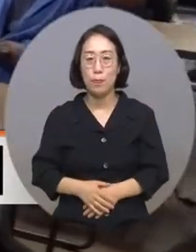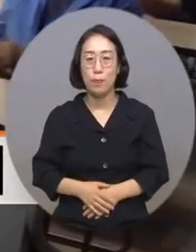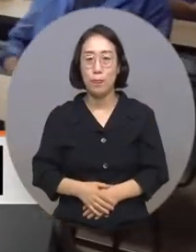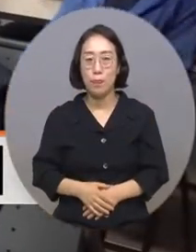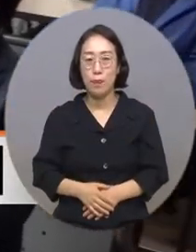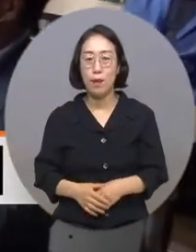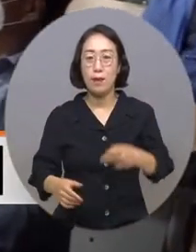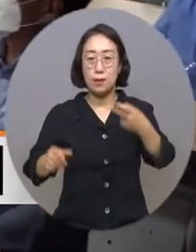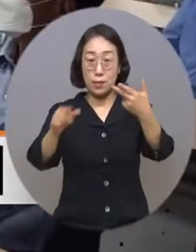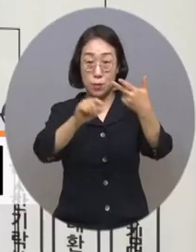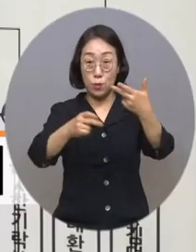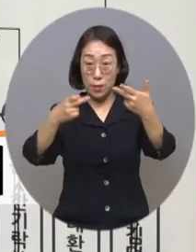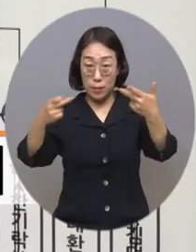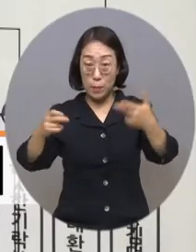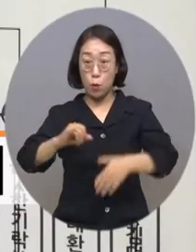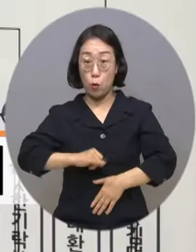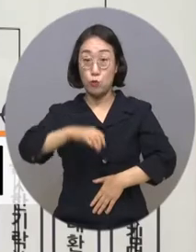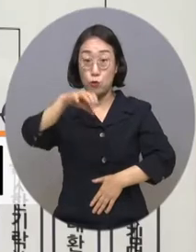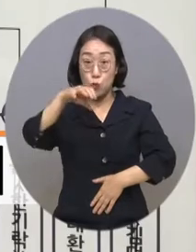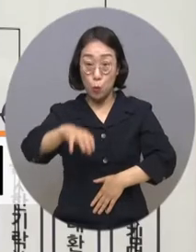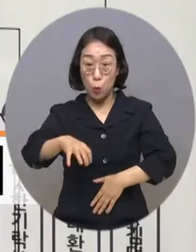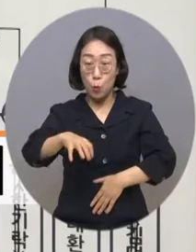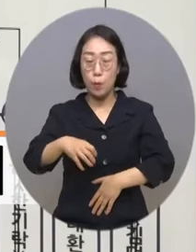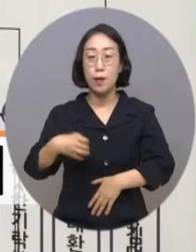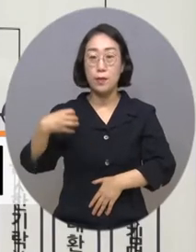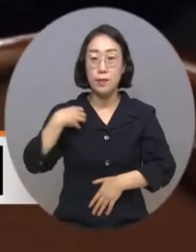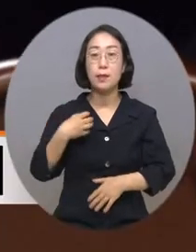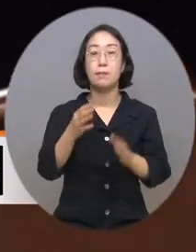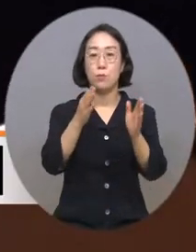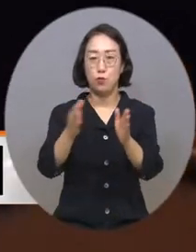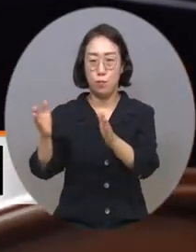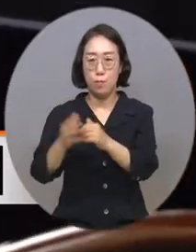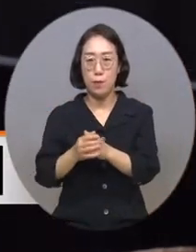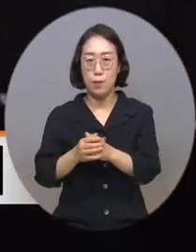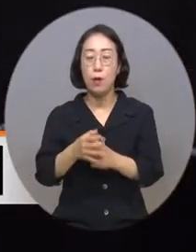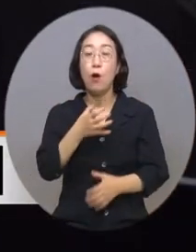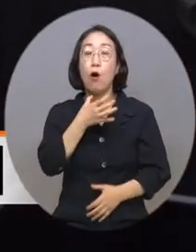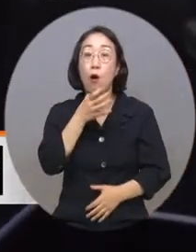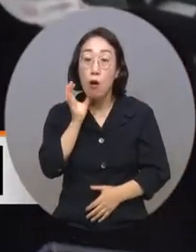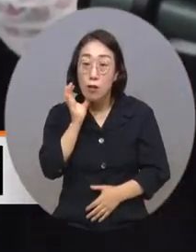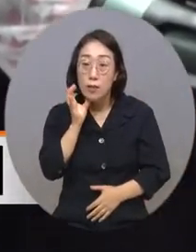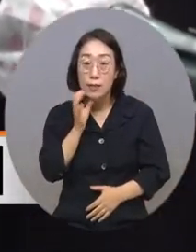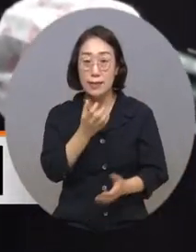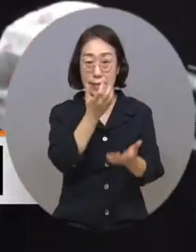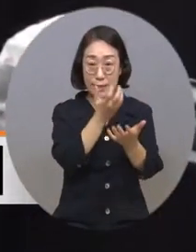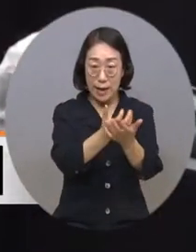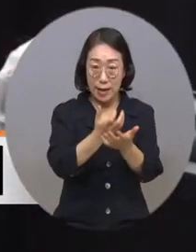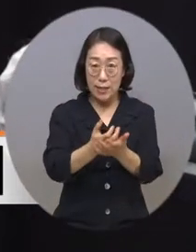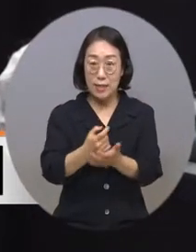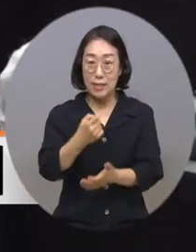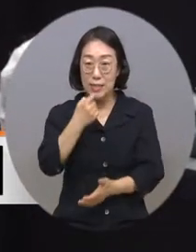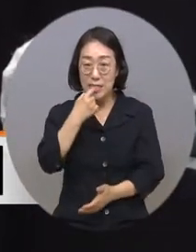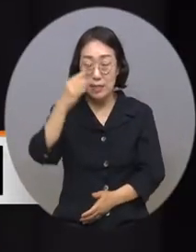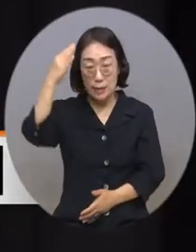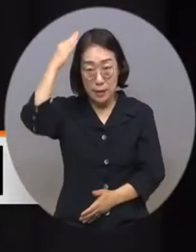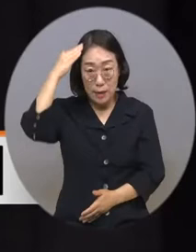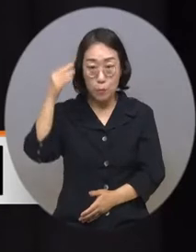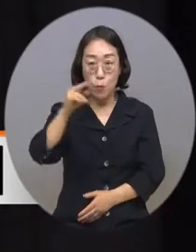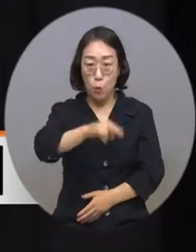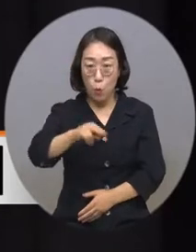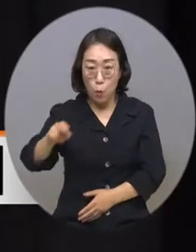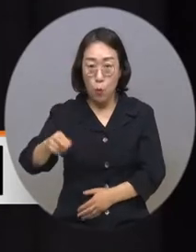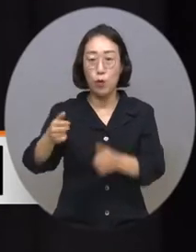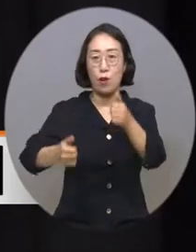원주시 대한노인회 원주시 지회에서 주최한 제3회 어르신 장기 바둑대회가 대한노인회 원주시